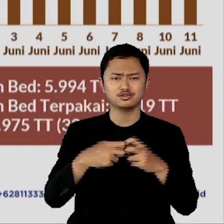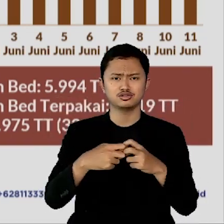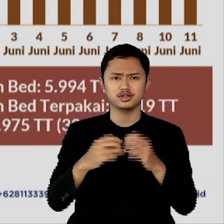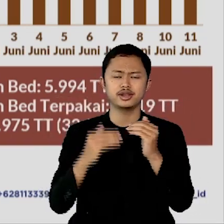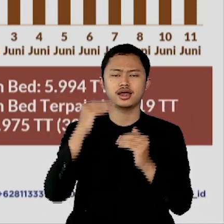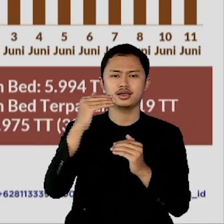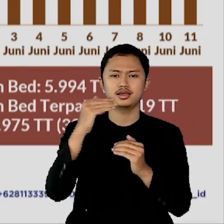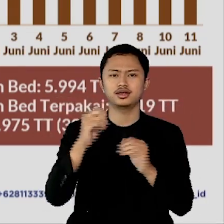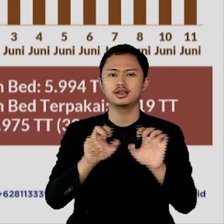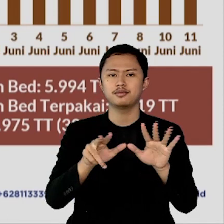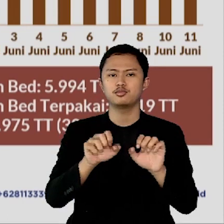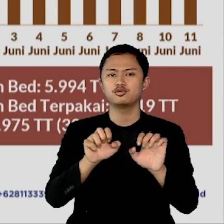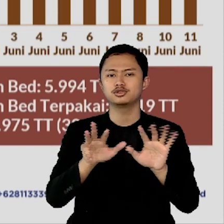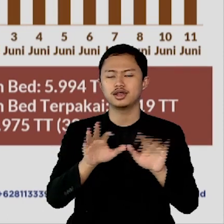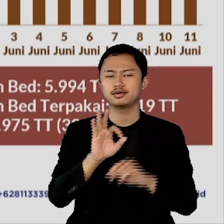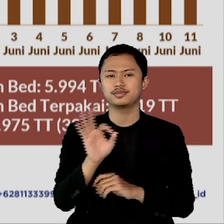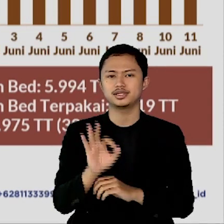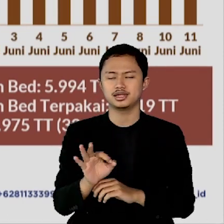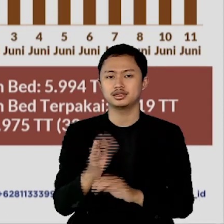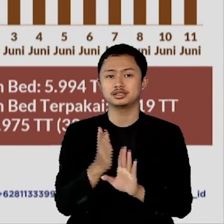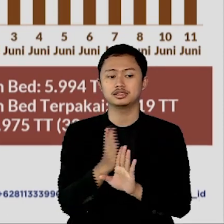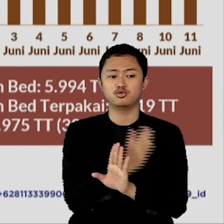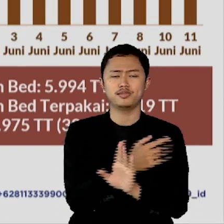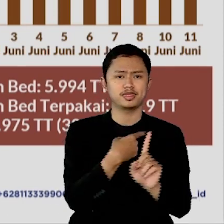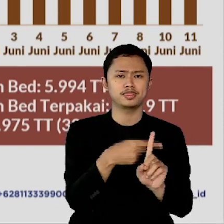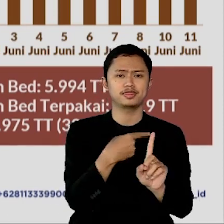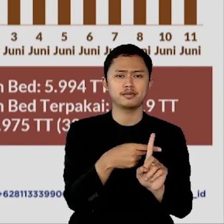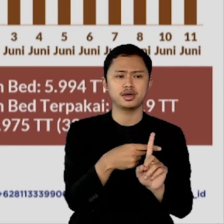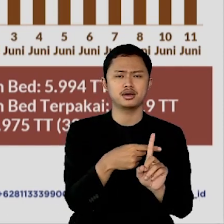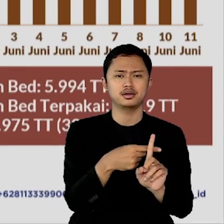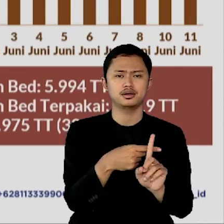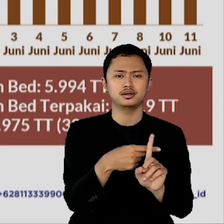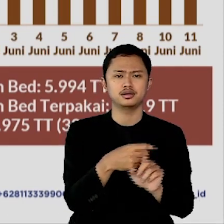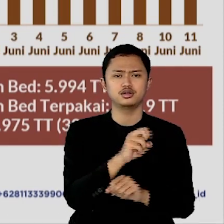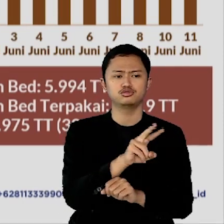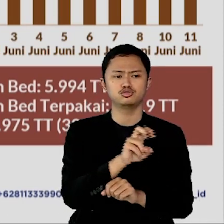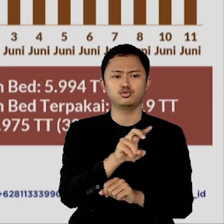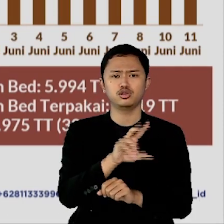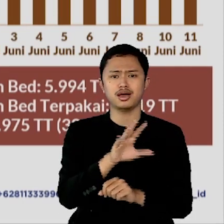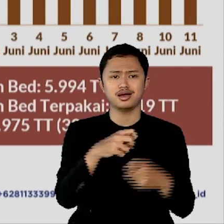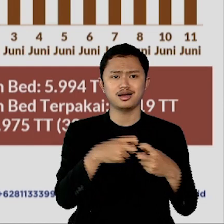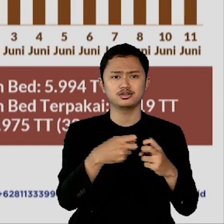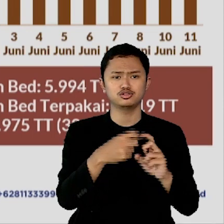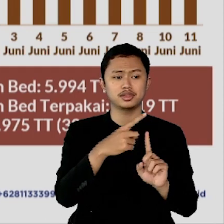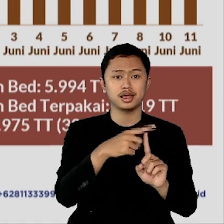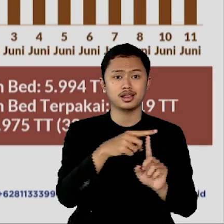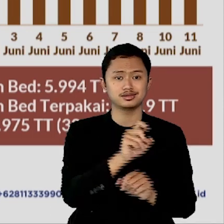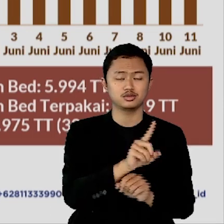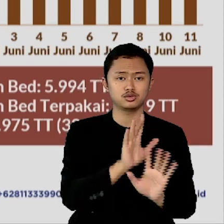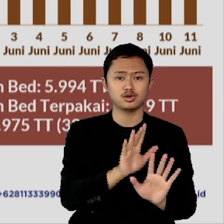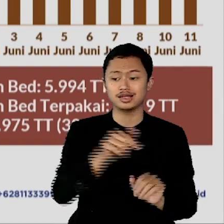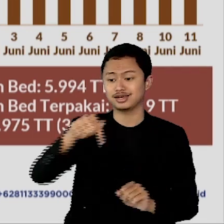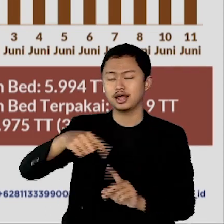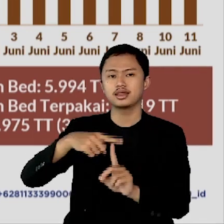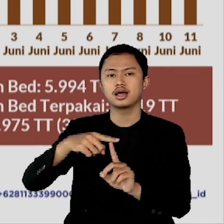hariannya meningkat 89 persen dari yang sebelumnya bertambah 225 kasus di tanggal satu